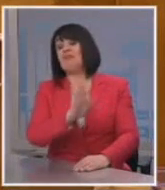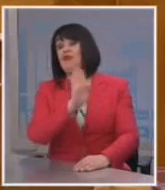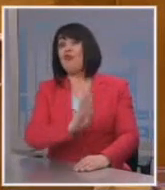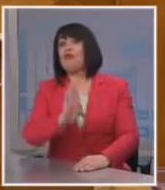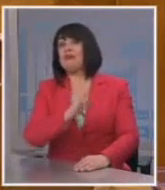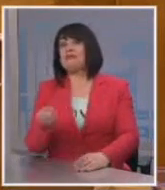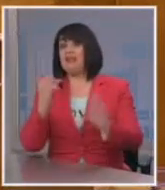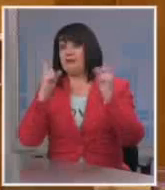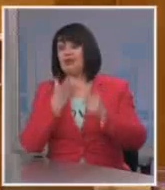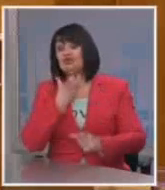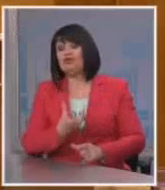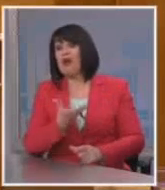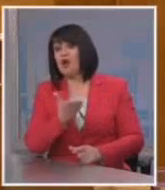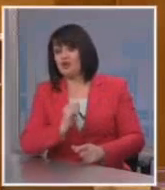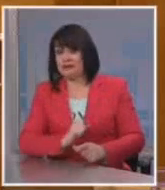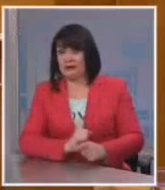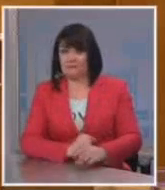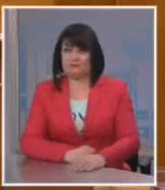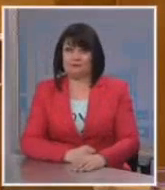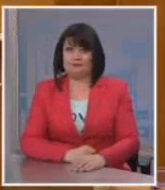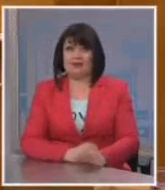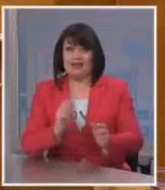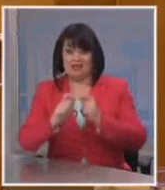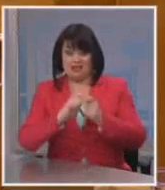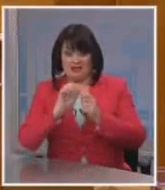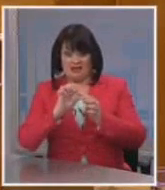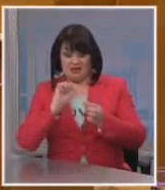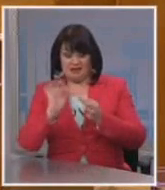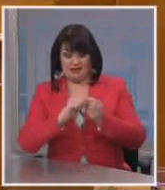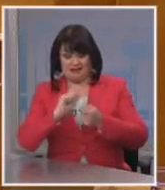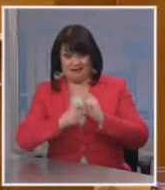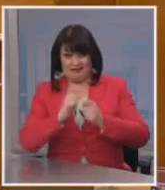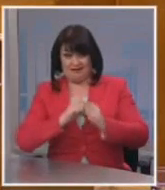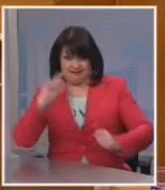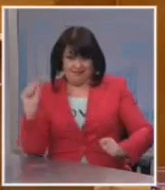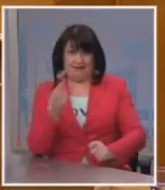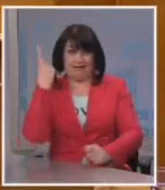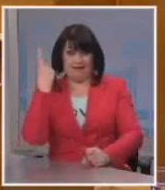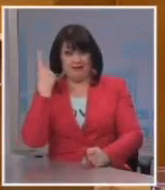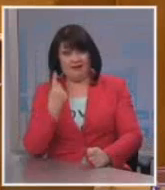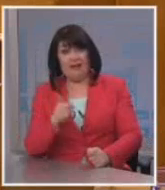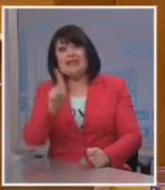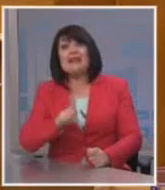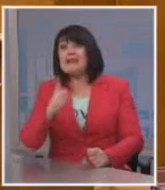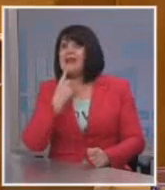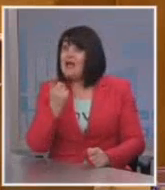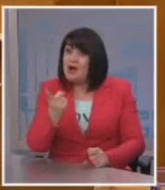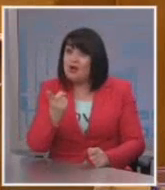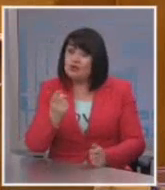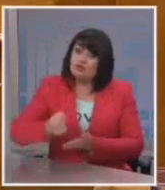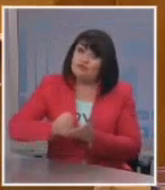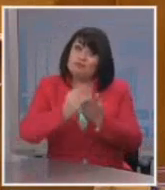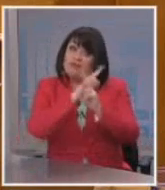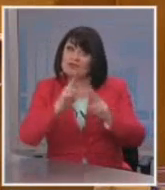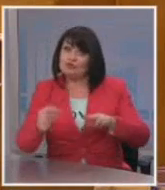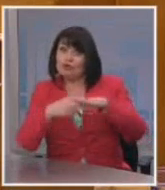και σοβαρευτείτε. Θα το σκίσετε λοιπόν την έκθεση του Διεθνούς Νομισματικού Ταμείου. Συμφωνείτε με τον κύριο Μητσοτάκη που συμφωνεί με το Διεθνές Νομισματικό